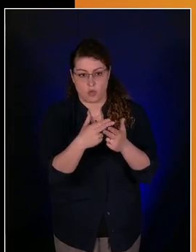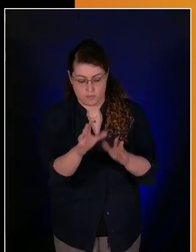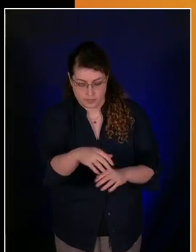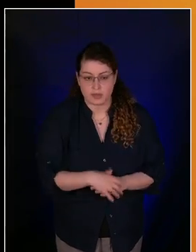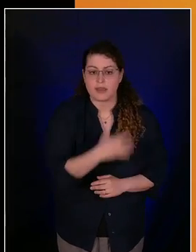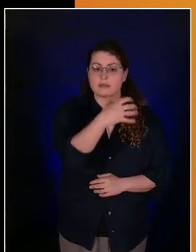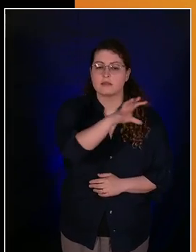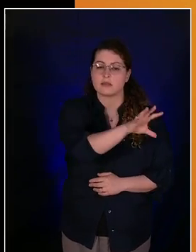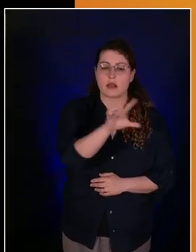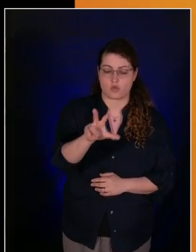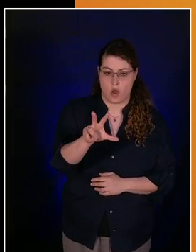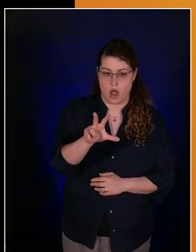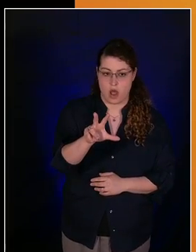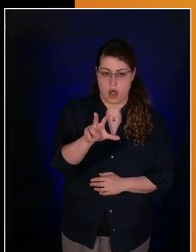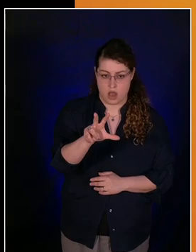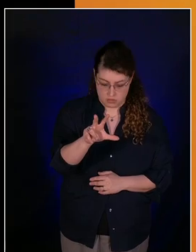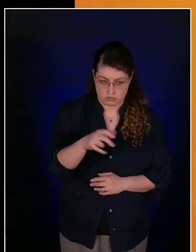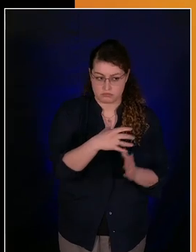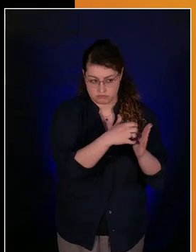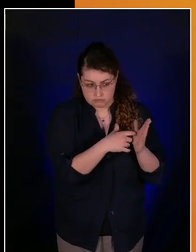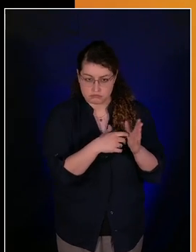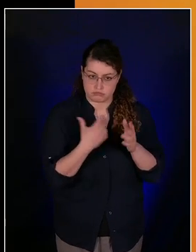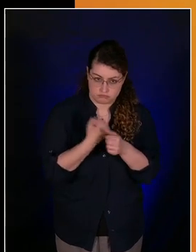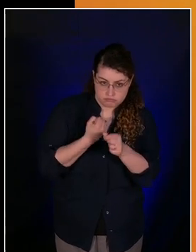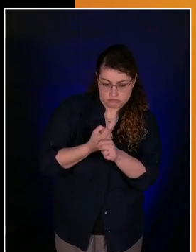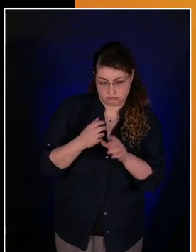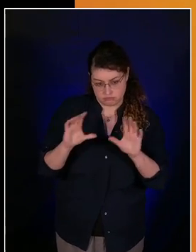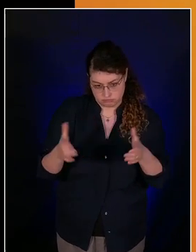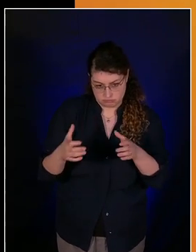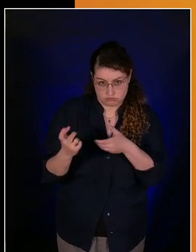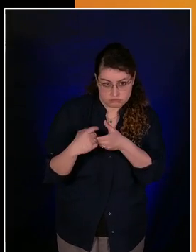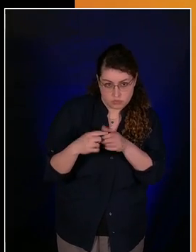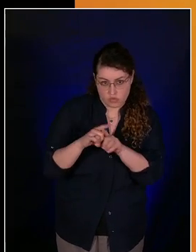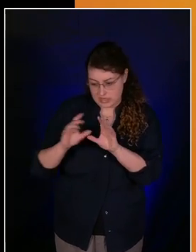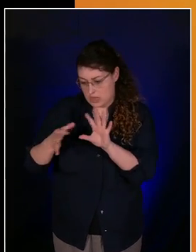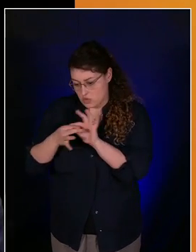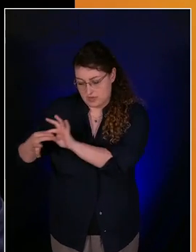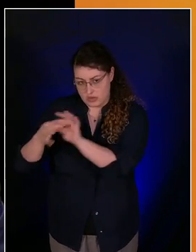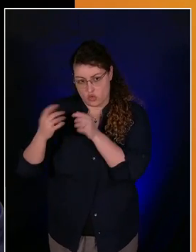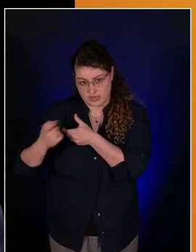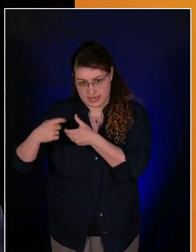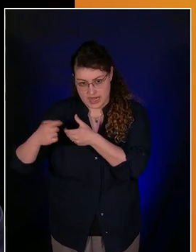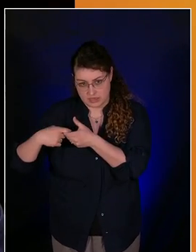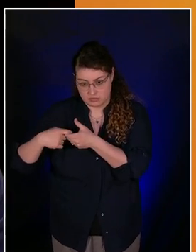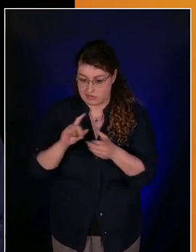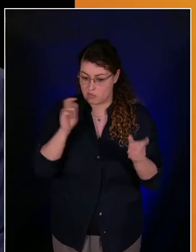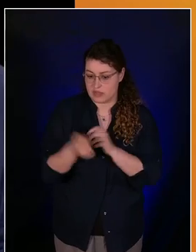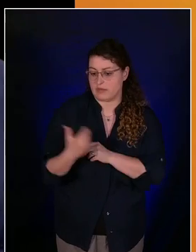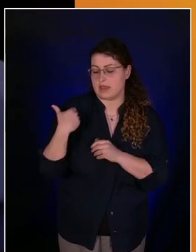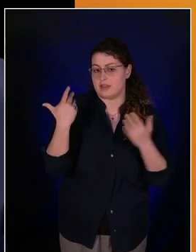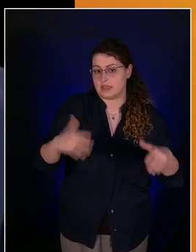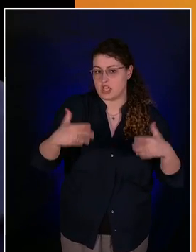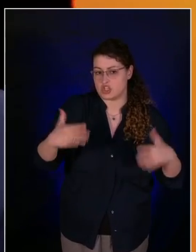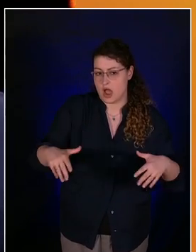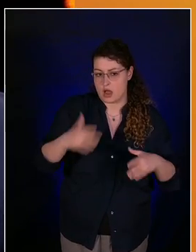553 uvré au rassemblement syndical et à l'unification du syndicalisme a été modifié on a pris en